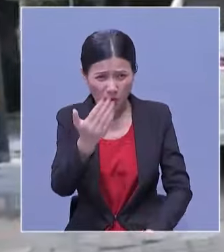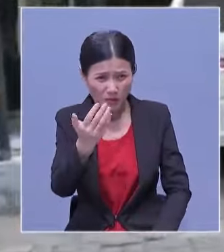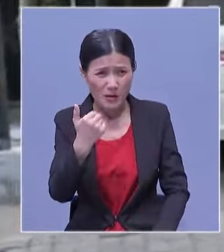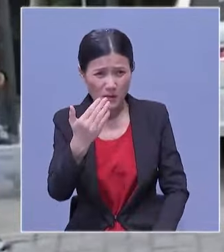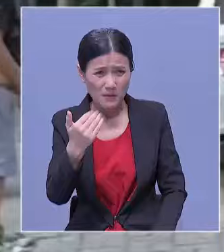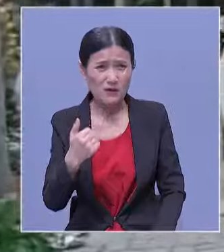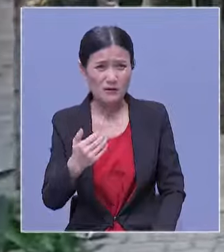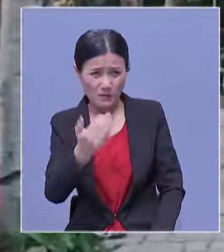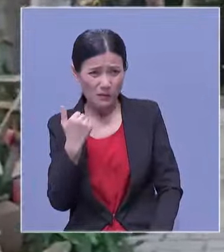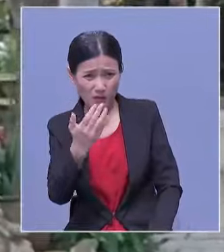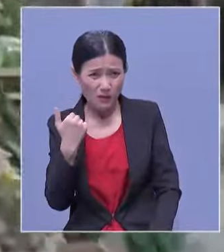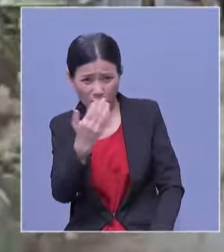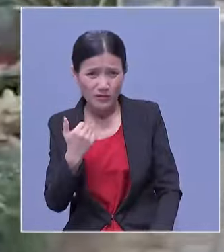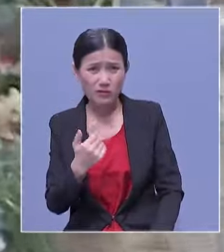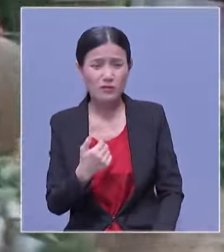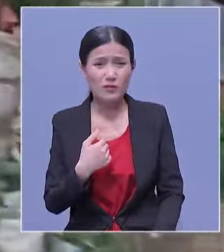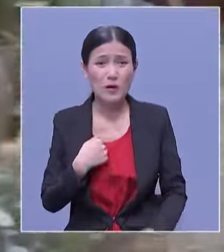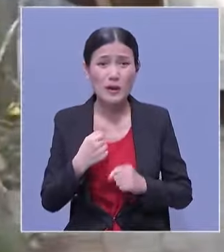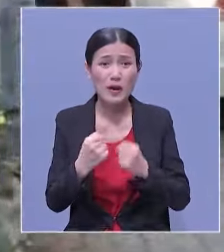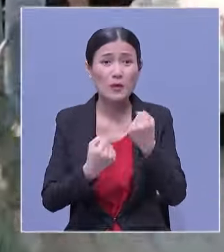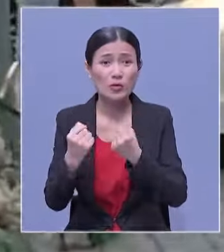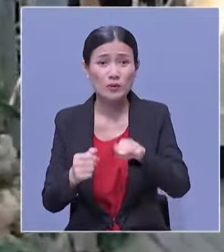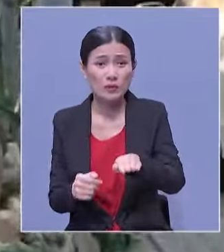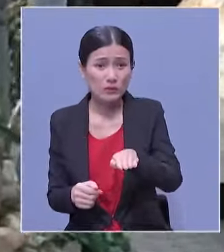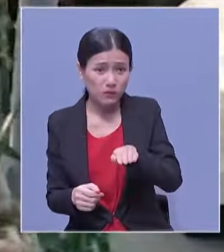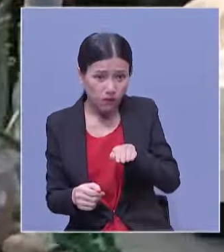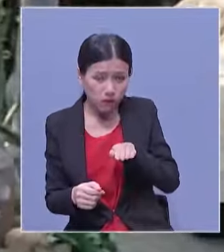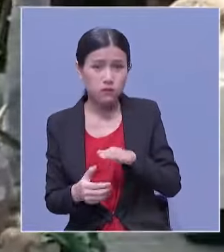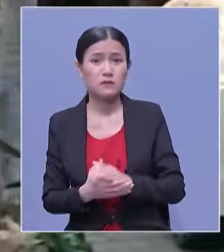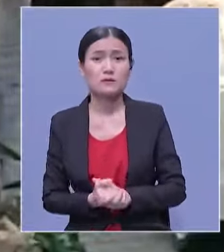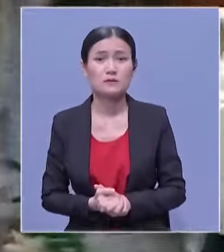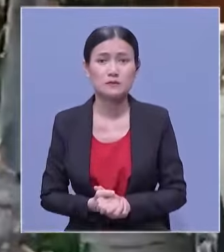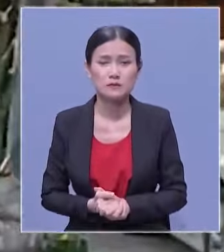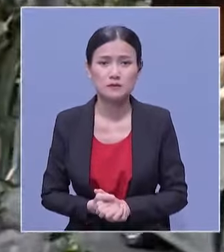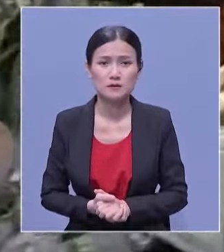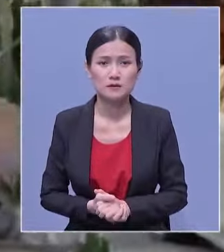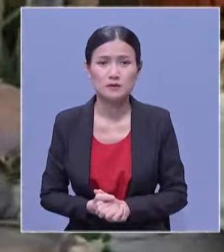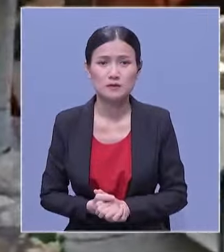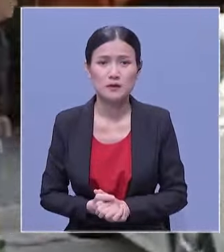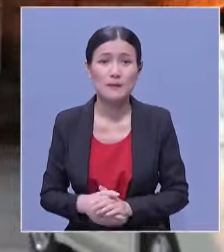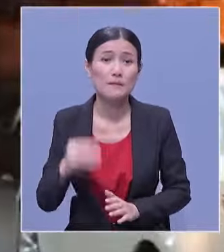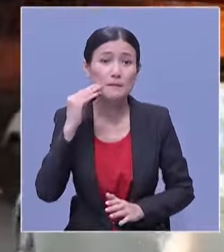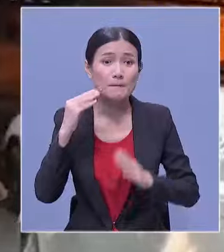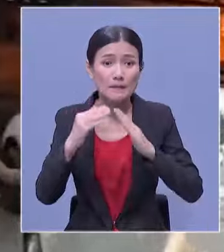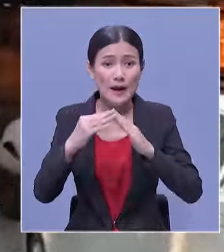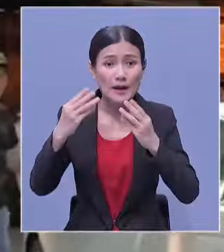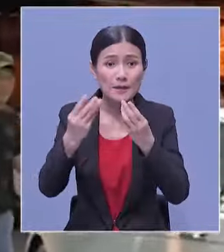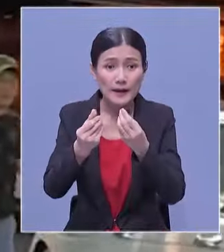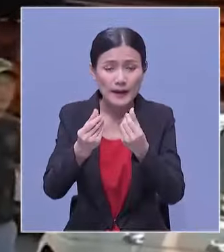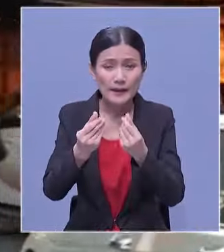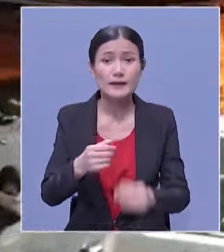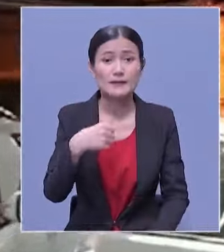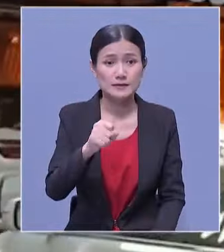วิตรอดก่อนนะ ใช่นี่คือเขาก็พยายามจะถอยรถออกมานะคะ ครับ นี่เป็นเหตุการณ์ไฟไหม้ที่บ้านเลขที่10/5